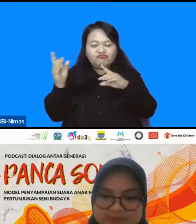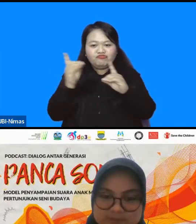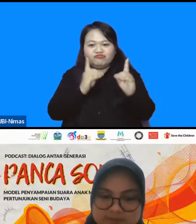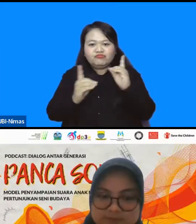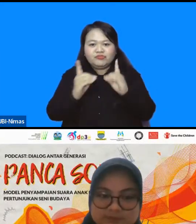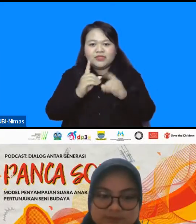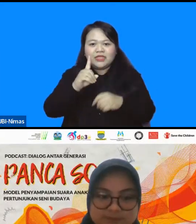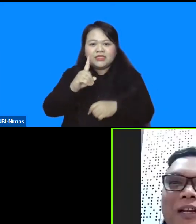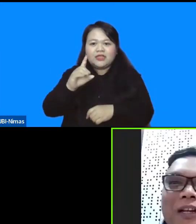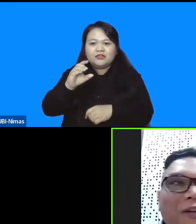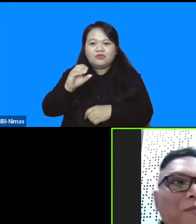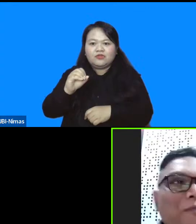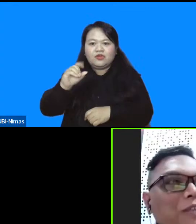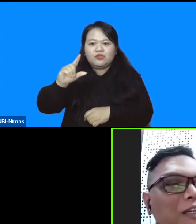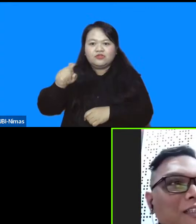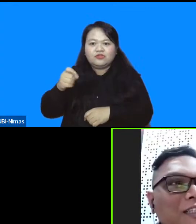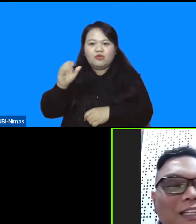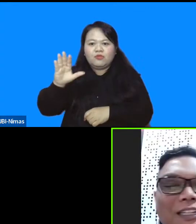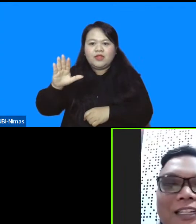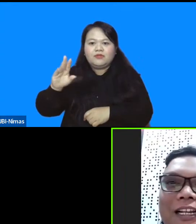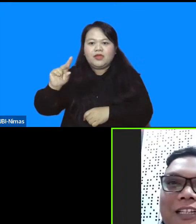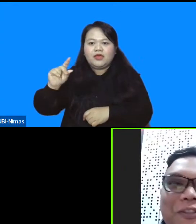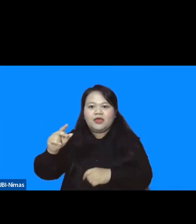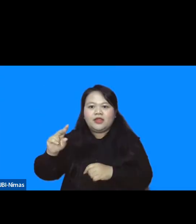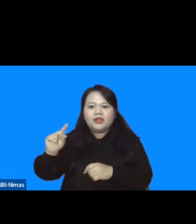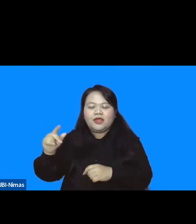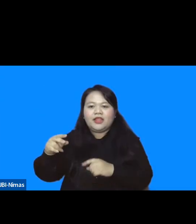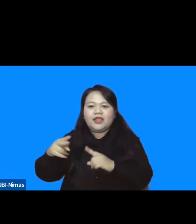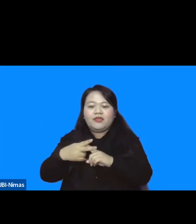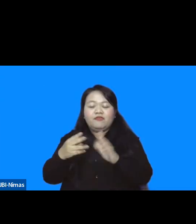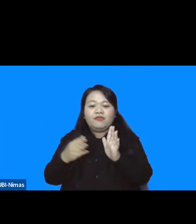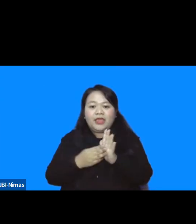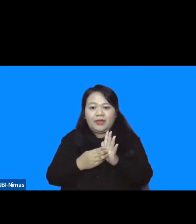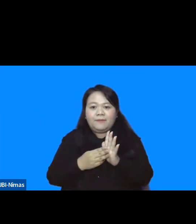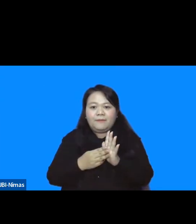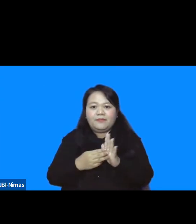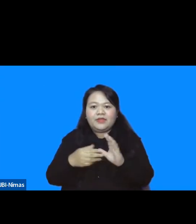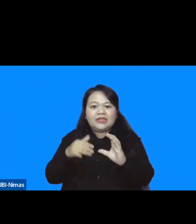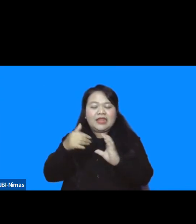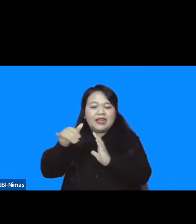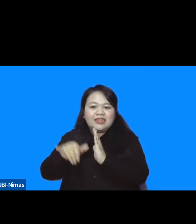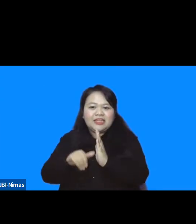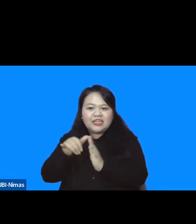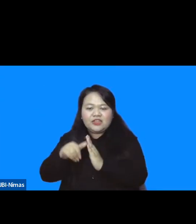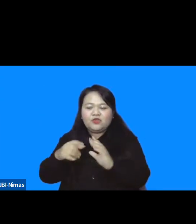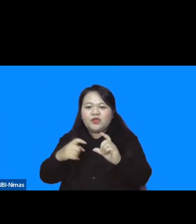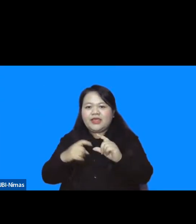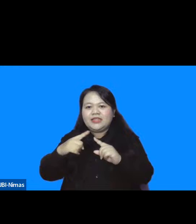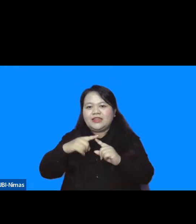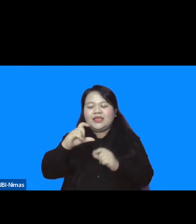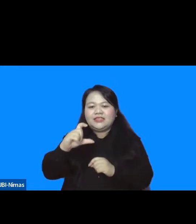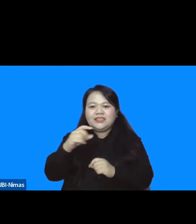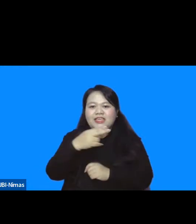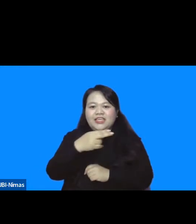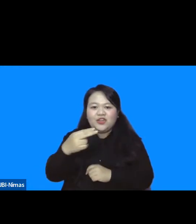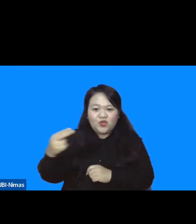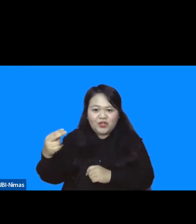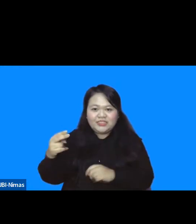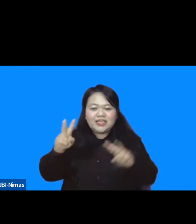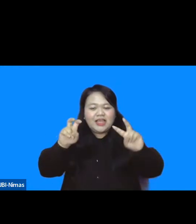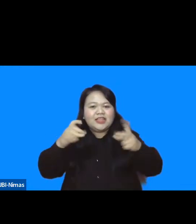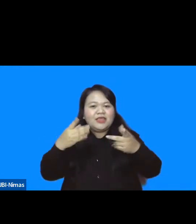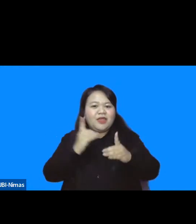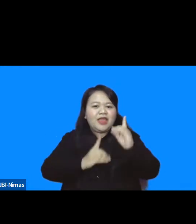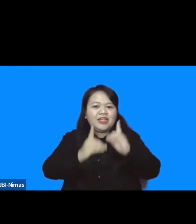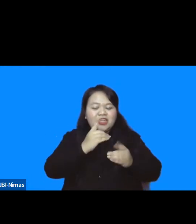107,5 PRFM News Channel dan juga di kanal YouTube Save the Children Indonesia dengan tema